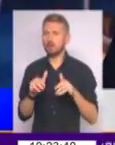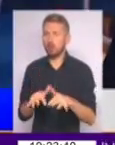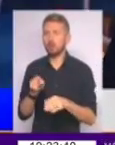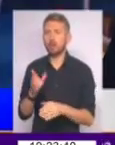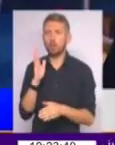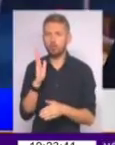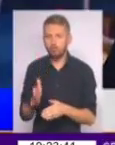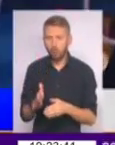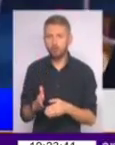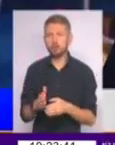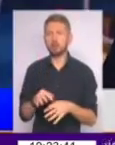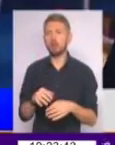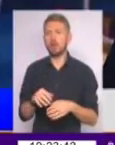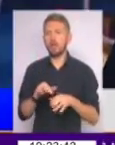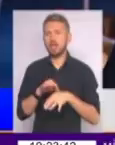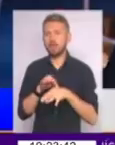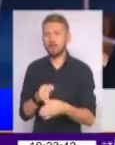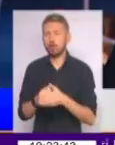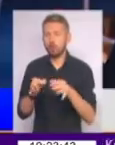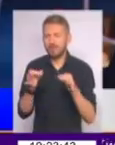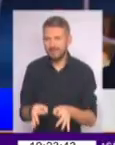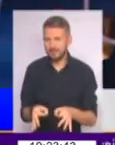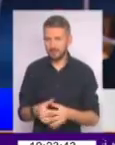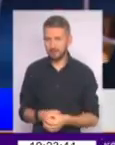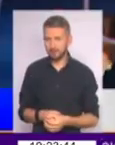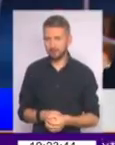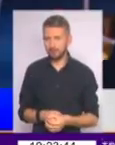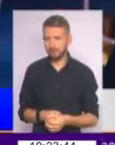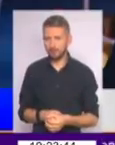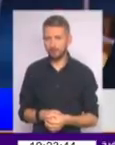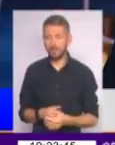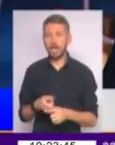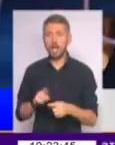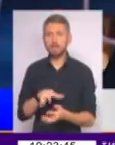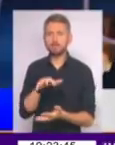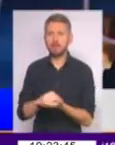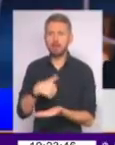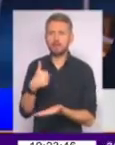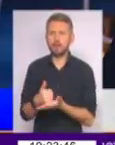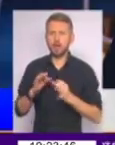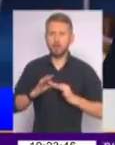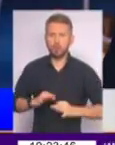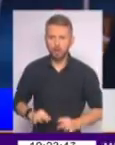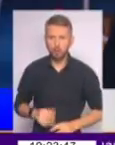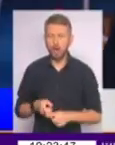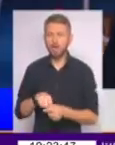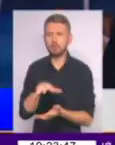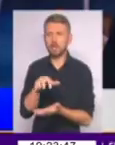будет доведено до истины. Да? Вот, этим занимается Генеральная прокуратура, этим